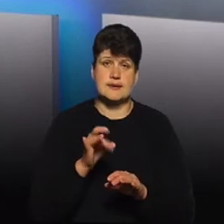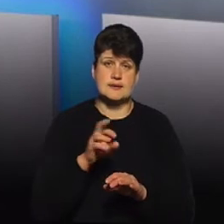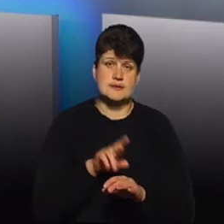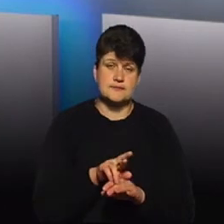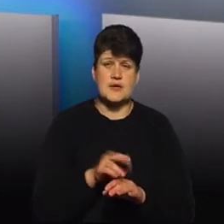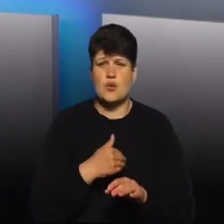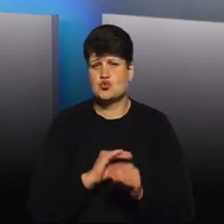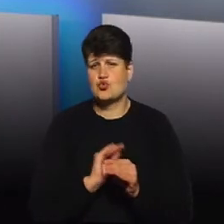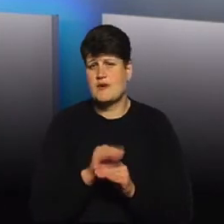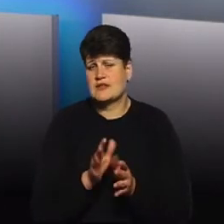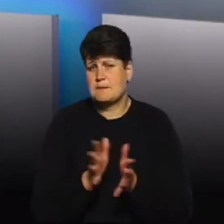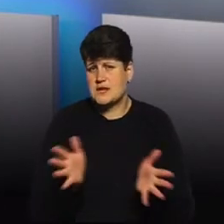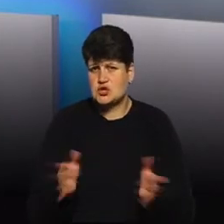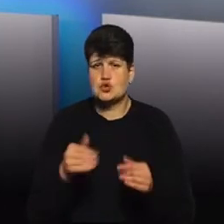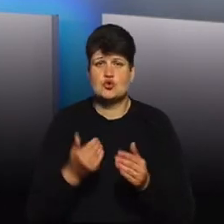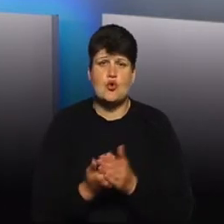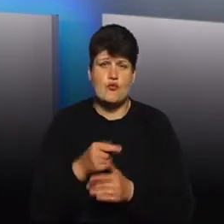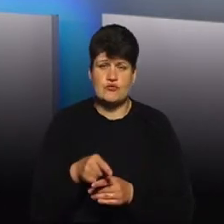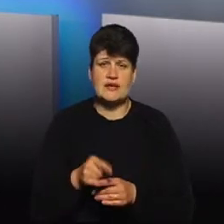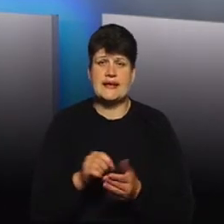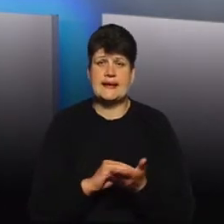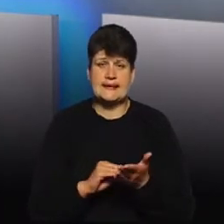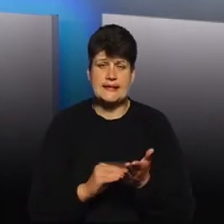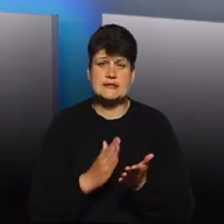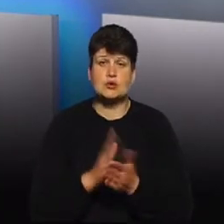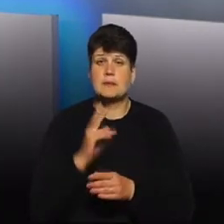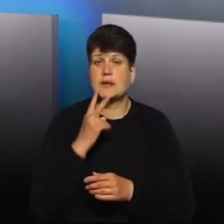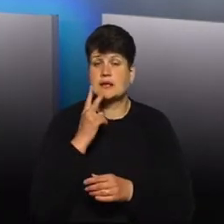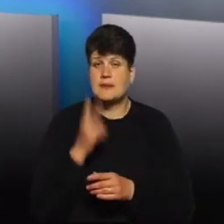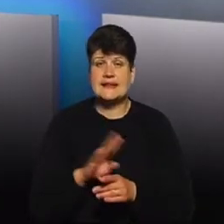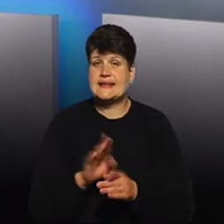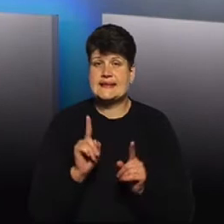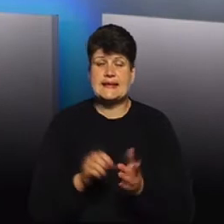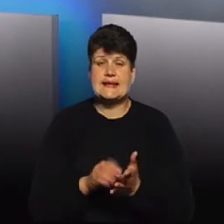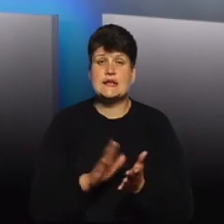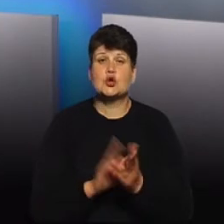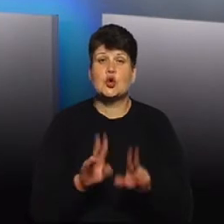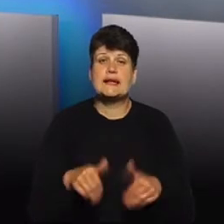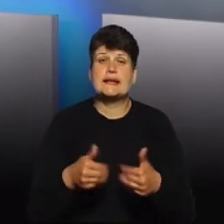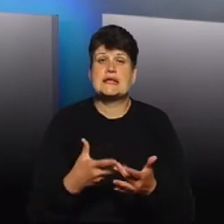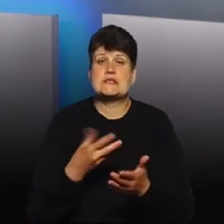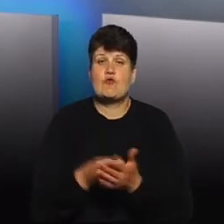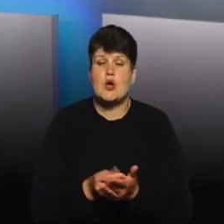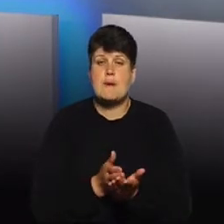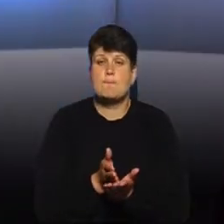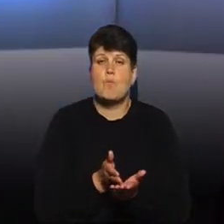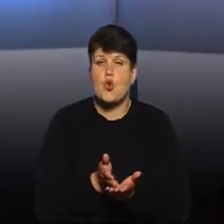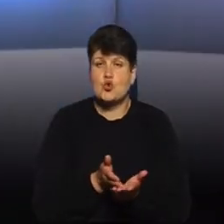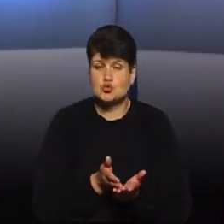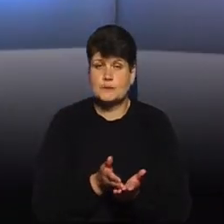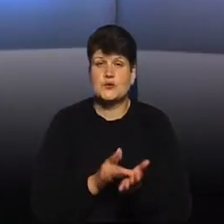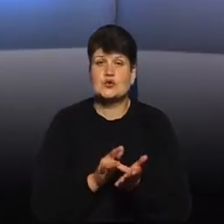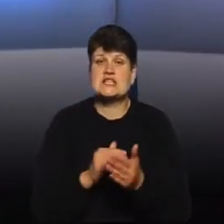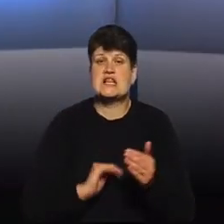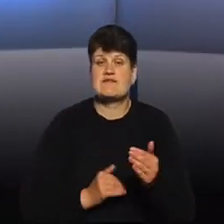що в новій редакції буде передбачено не тільки реєстр тих, хто надає свої послуги як туристична фірма, а буде